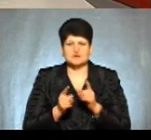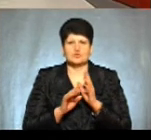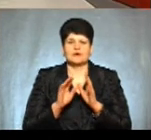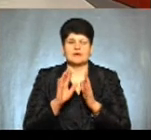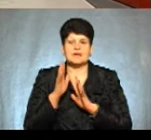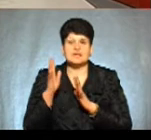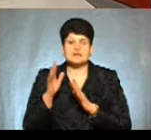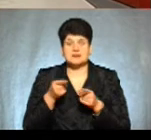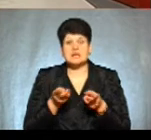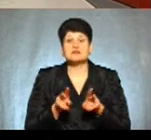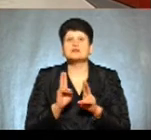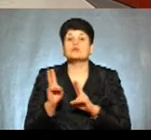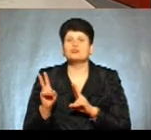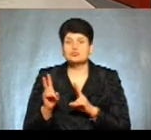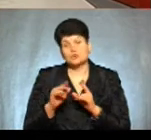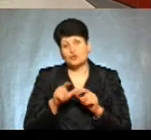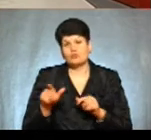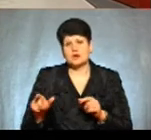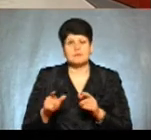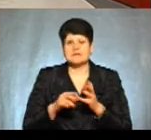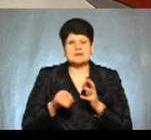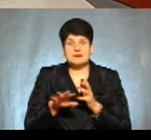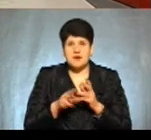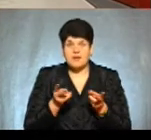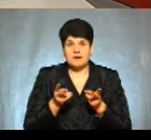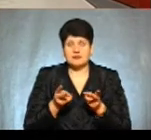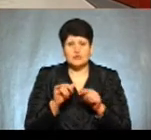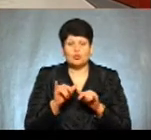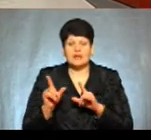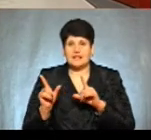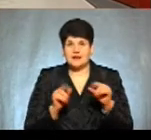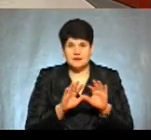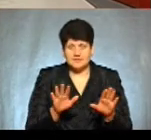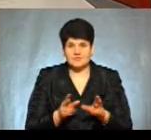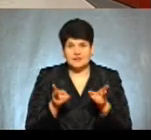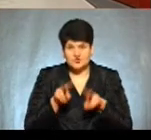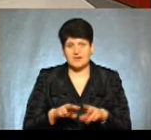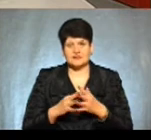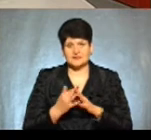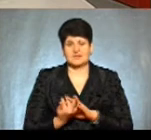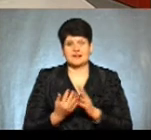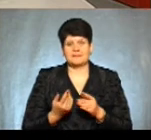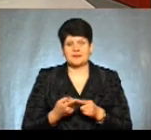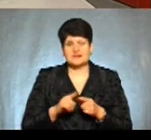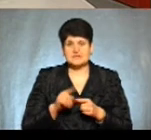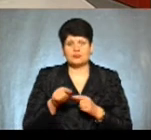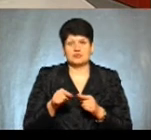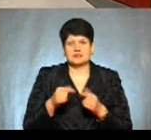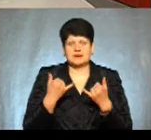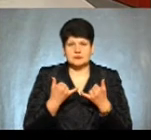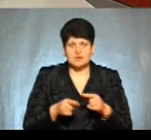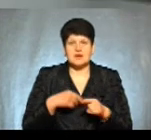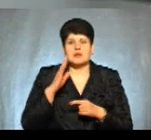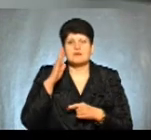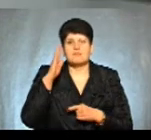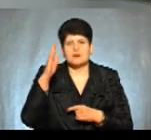ліс залишається для кого? Для людей. Земля нікуди не їде, земля лишається в тому ж селі. Це буде для цього покоління теперішнього